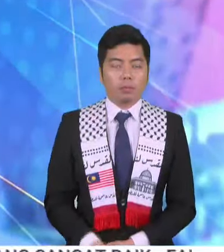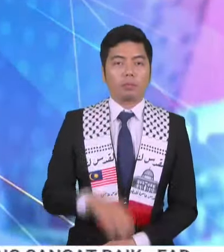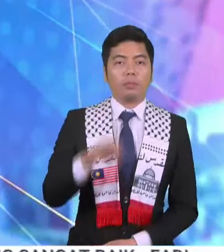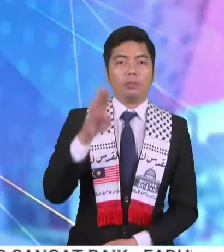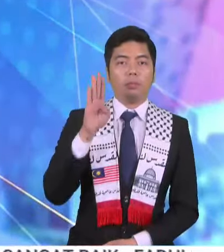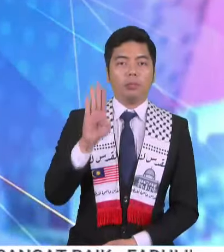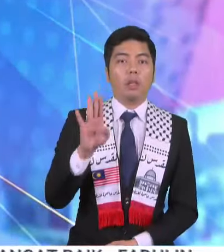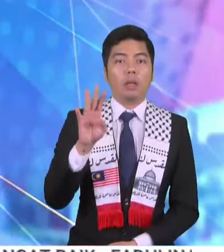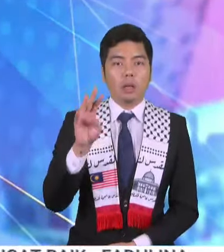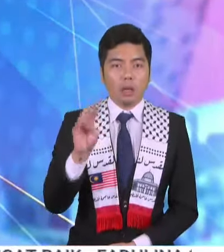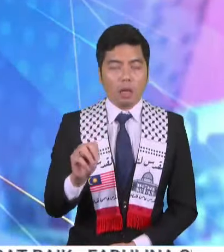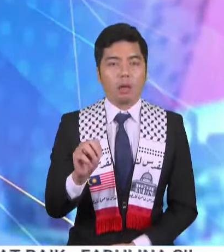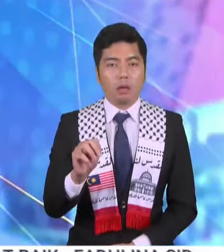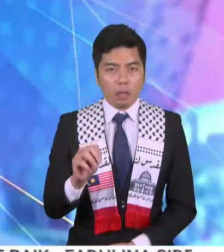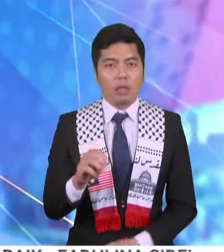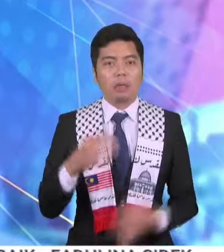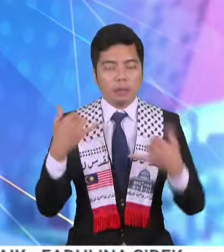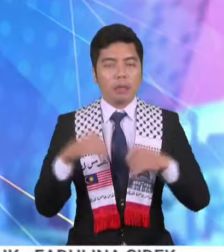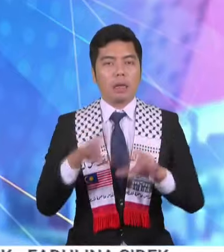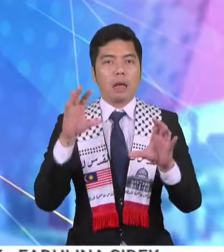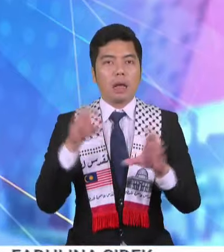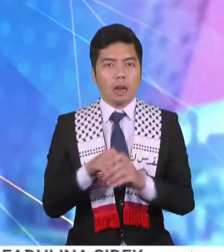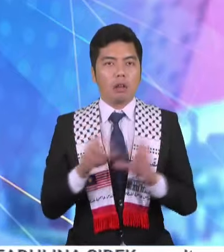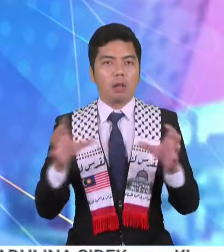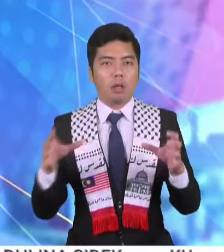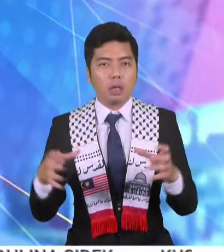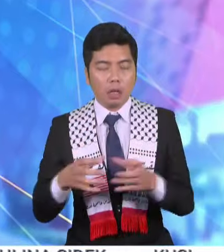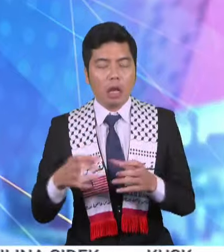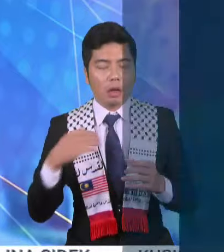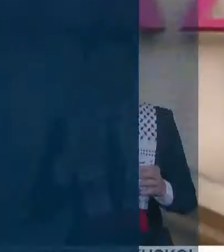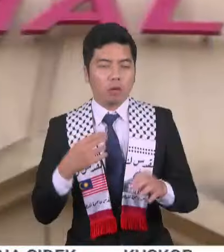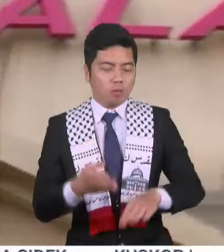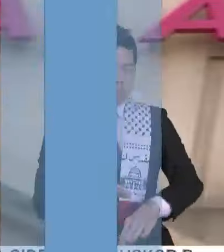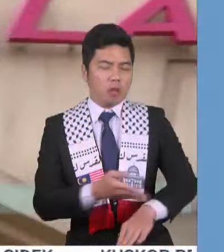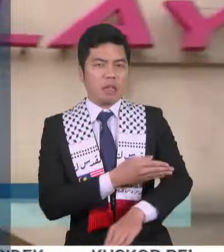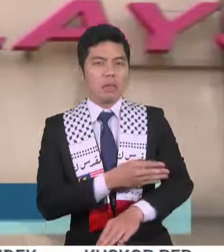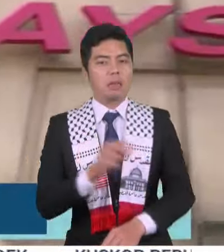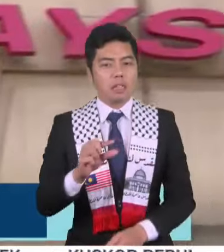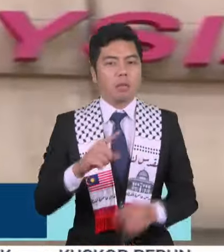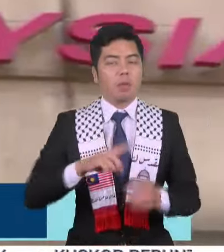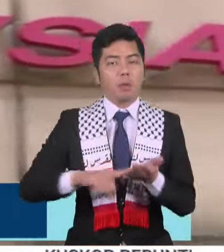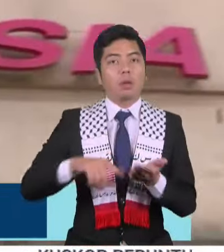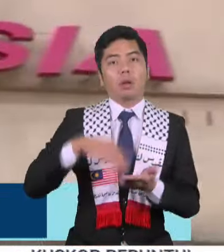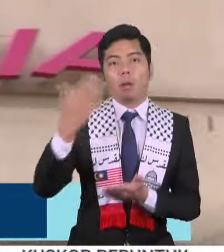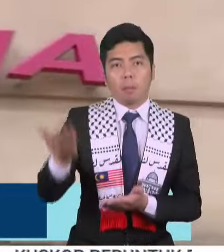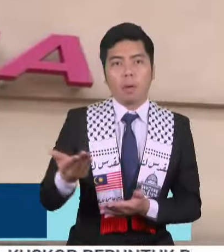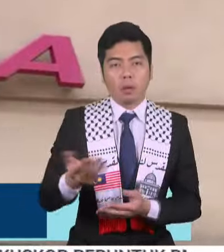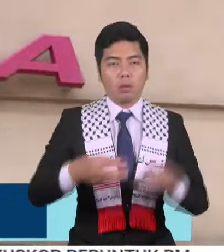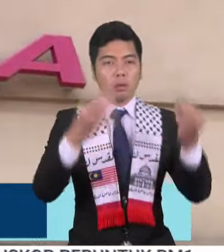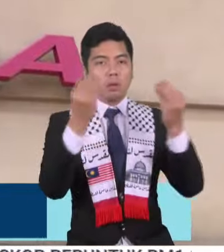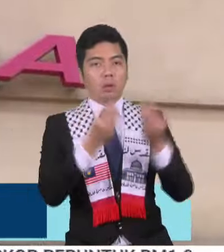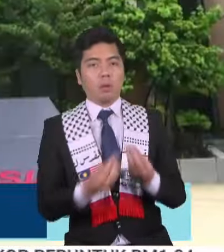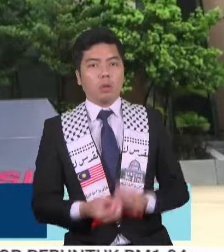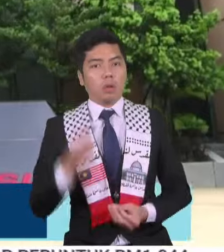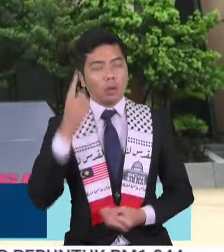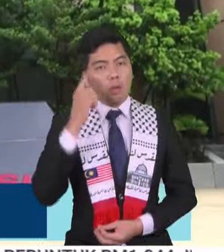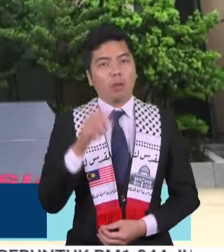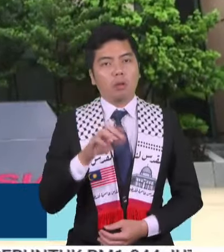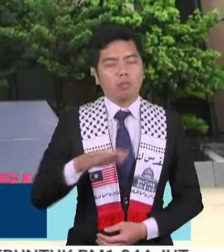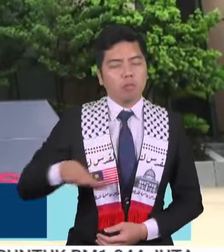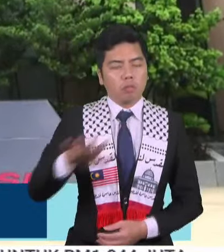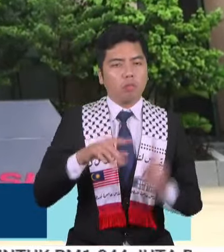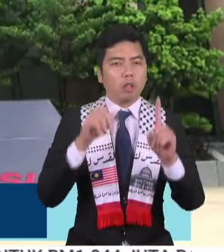Bursa Malaysia dijangka berada dalam jajaran kecil dengan kecenderungan meningkat minggu depan. Indeks dijangka berlegar sekitar